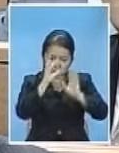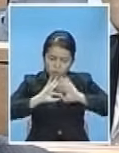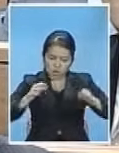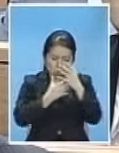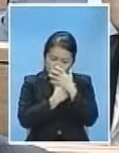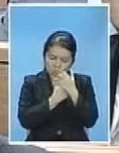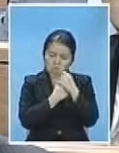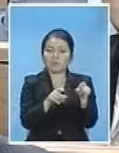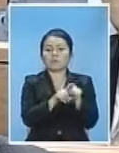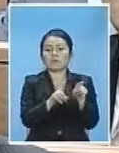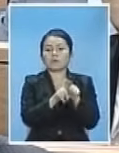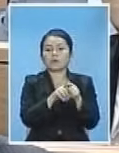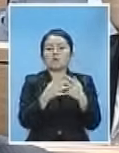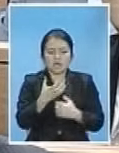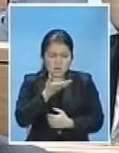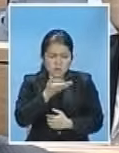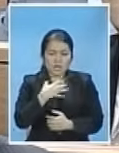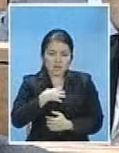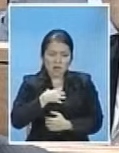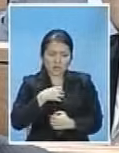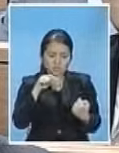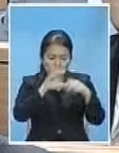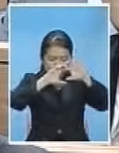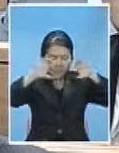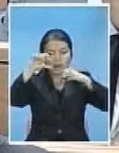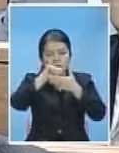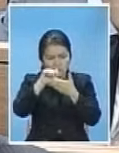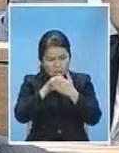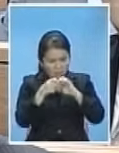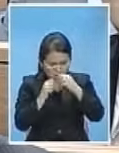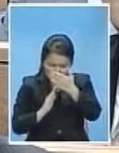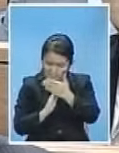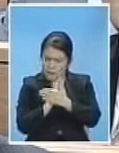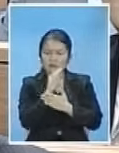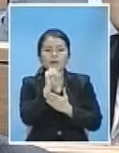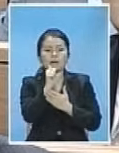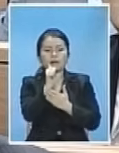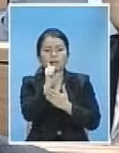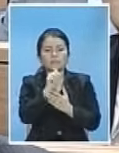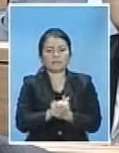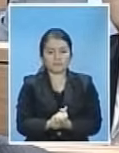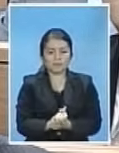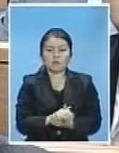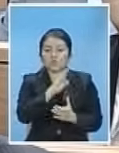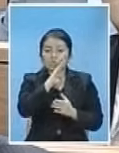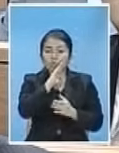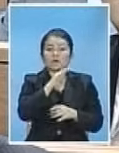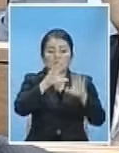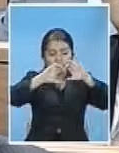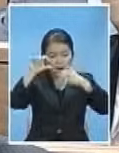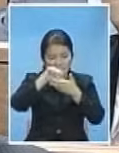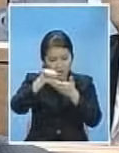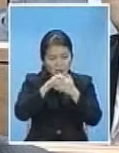ษเราอยากให้รัฐบาลประสบความสำเร็จถ้ารัฐบาลทำงานประสบความสำเร็จเท่ากับว่าเราล